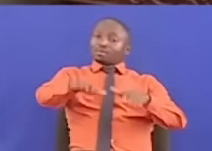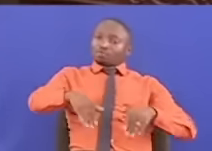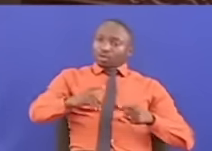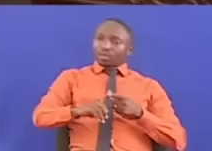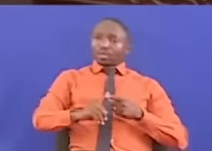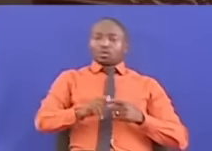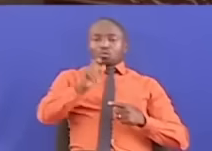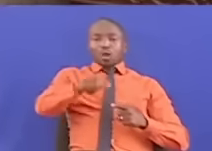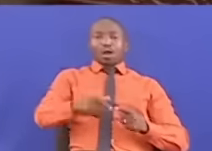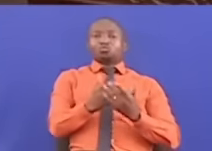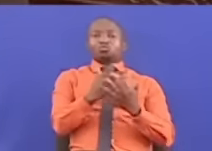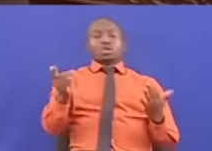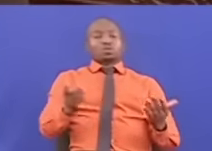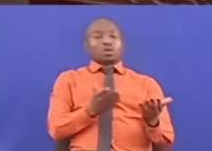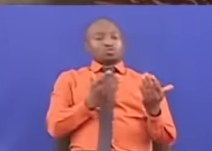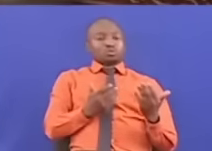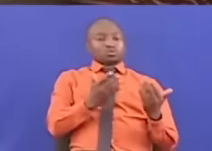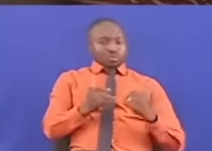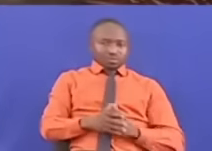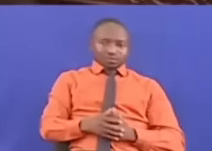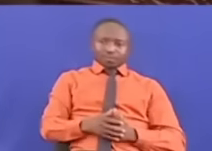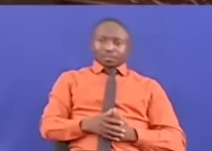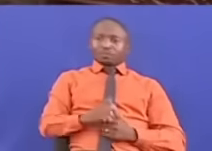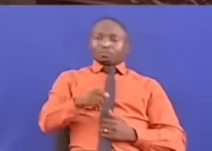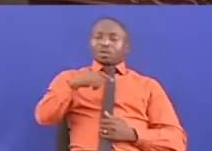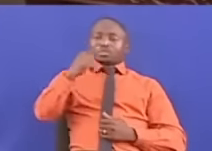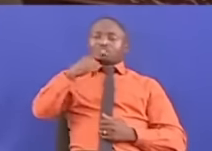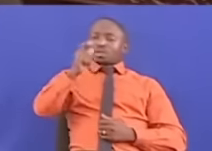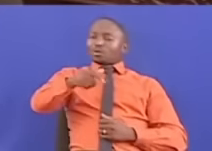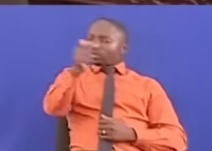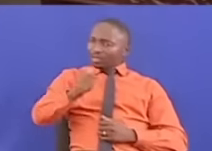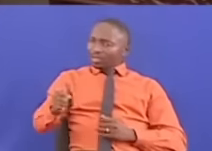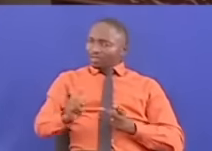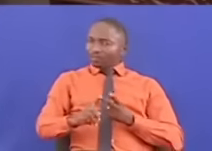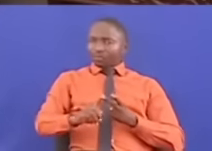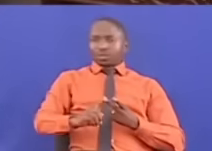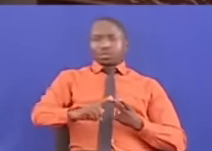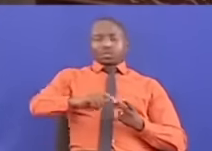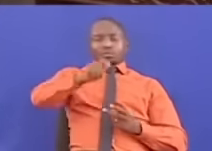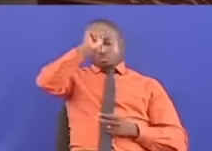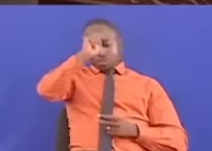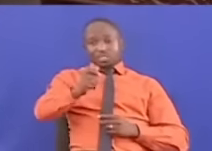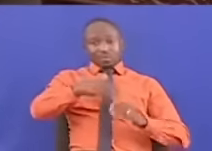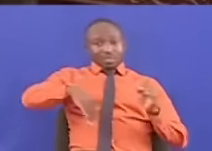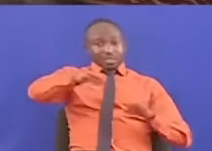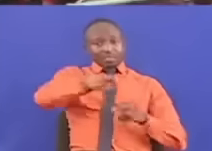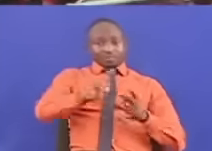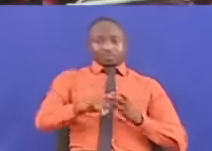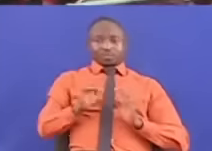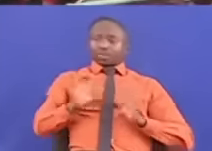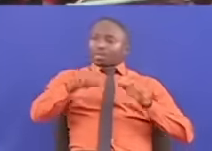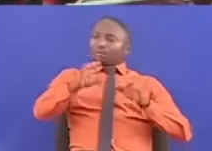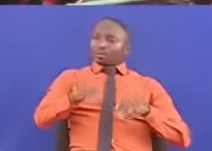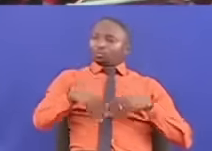lwa na watania kw mnam mhi rais mwema watan mhi mwy kama